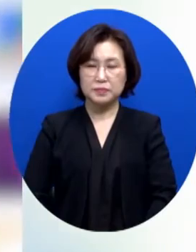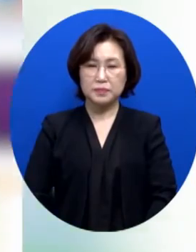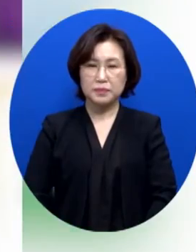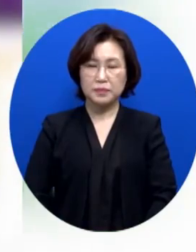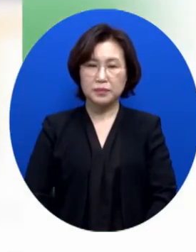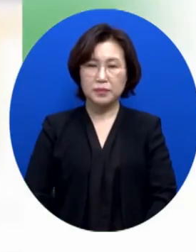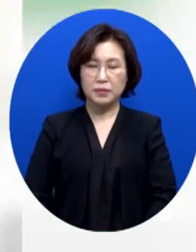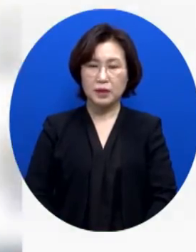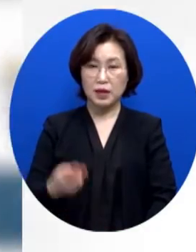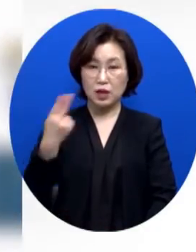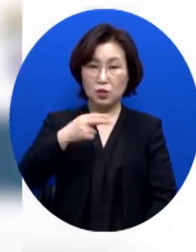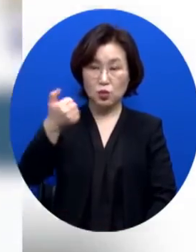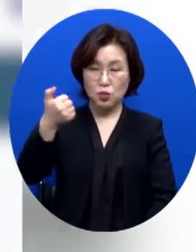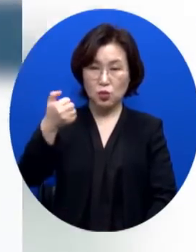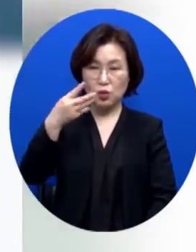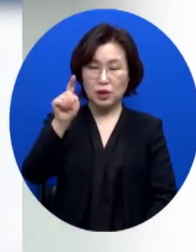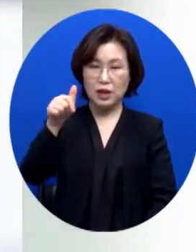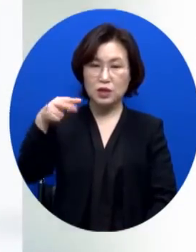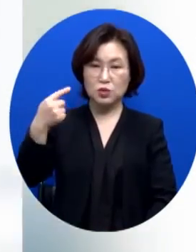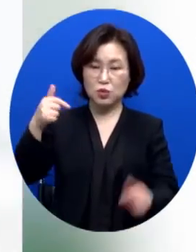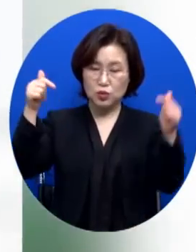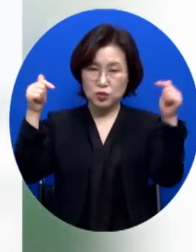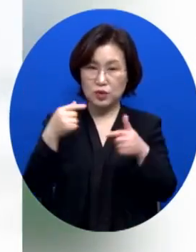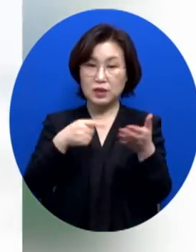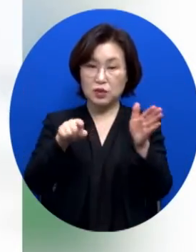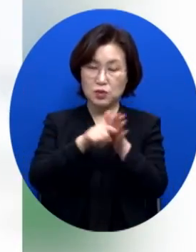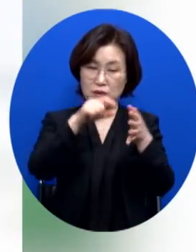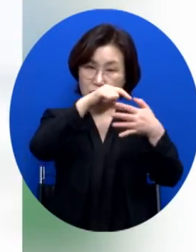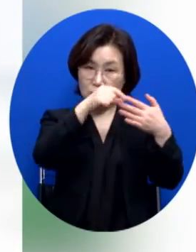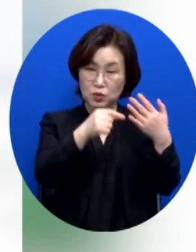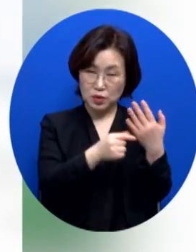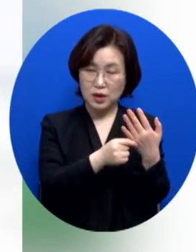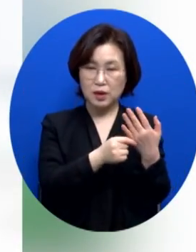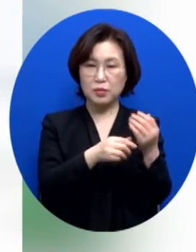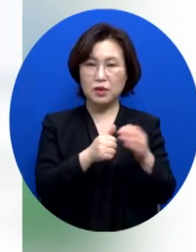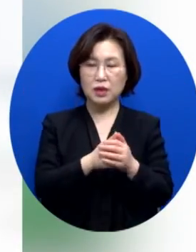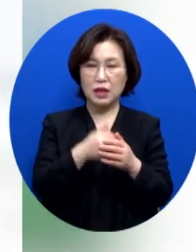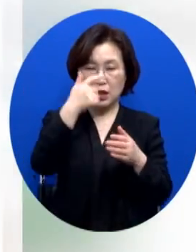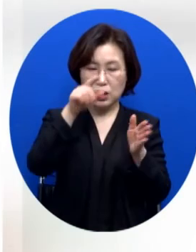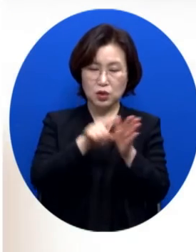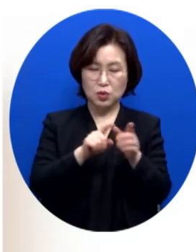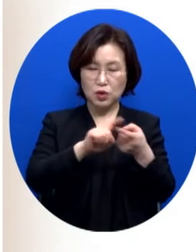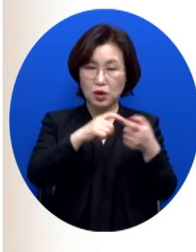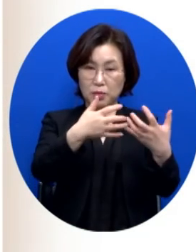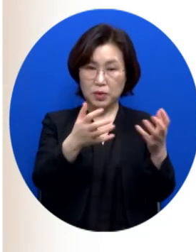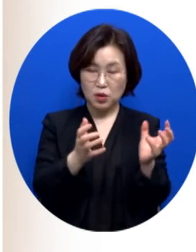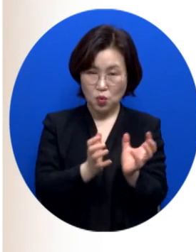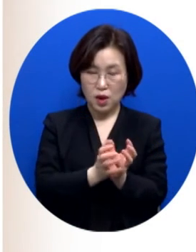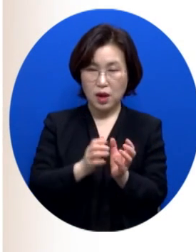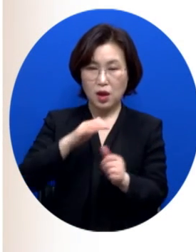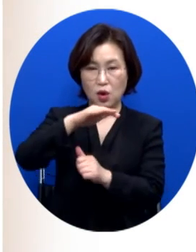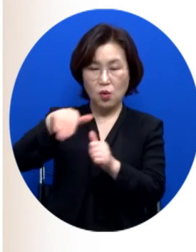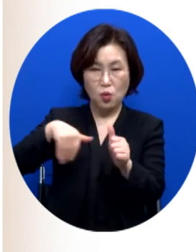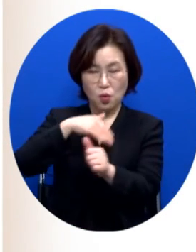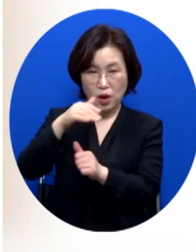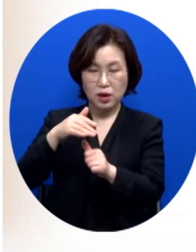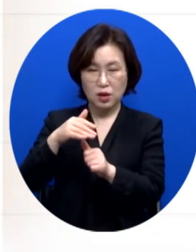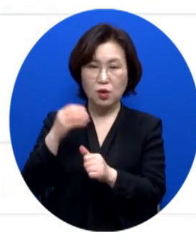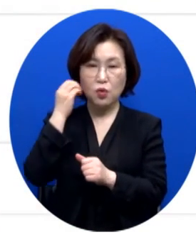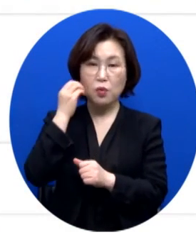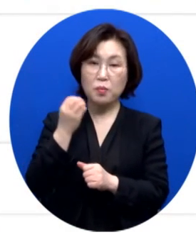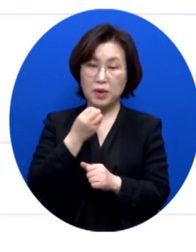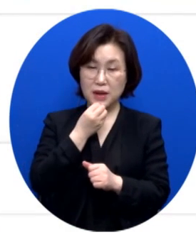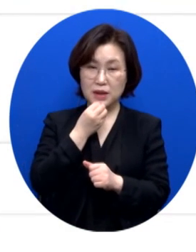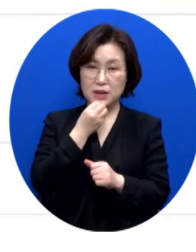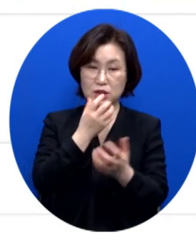한국교회 2050 탄소 중립 을 위한 생태 교 의 메뉴얼은 한국기독교 교회협의회 와 기독교 환경운동 년대 홈페이지에서